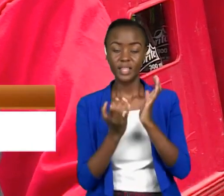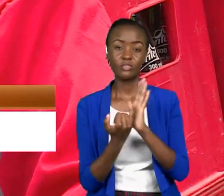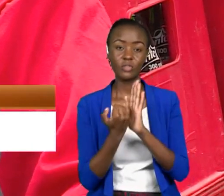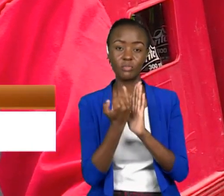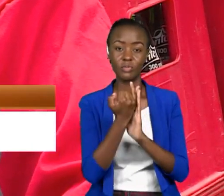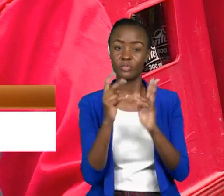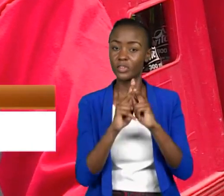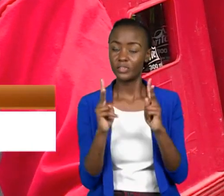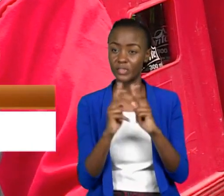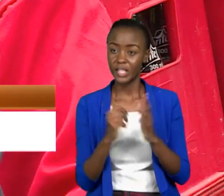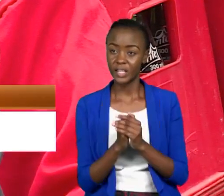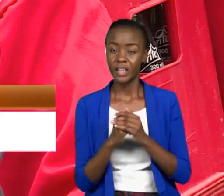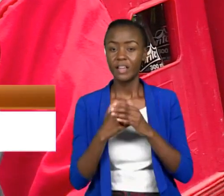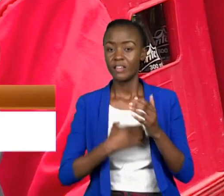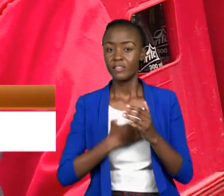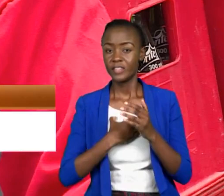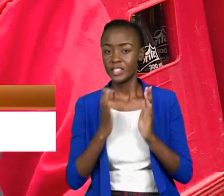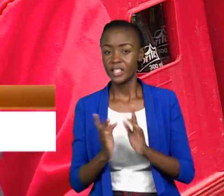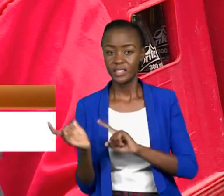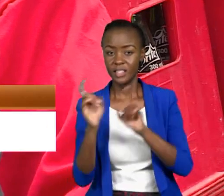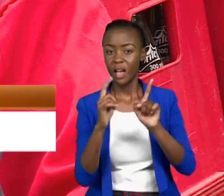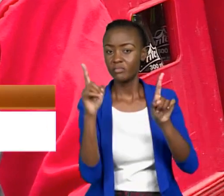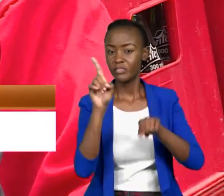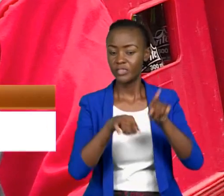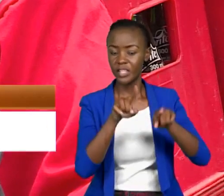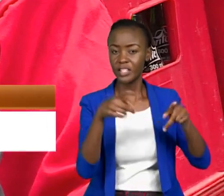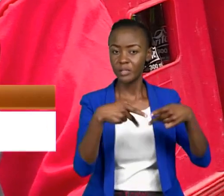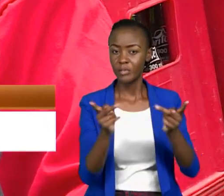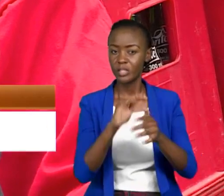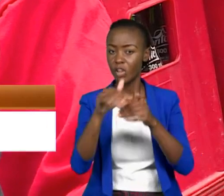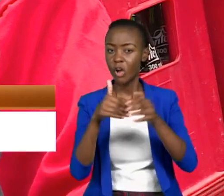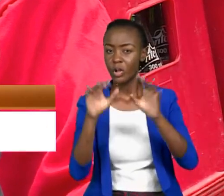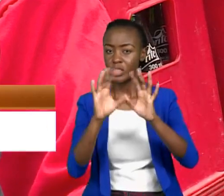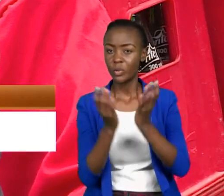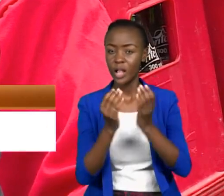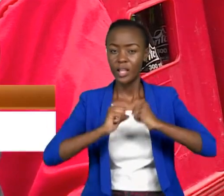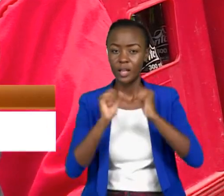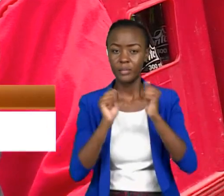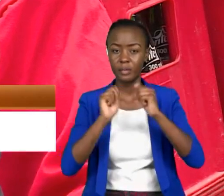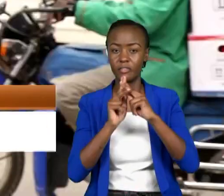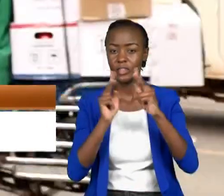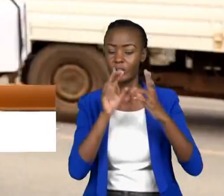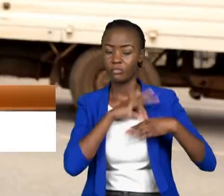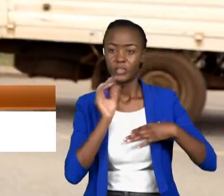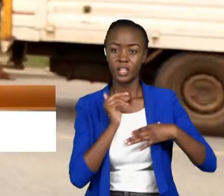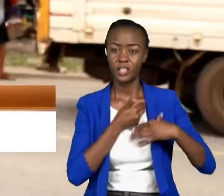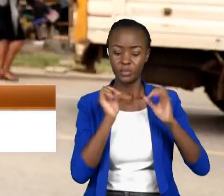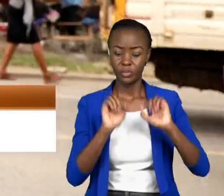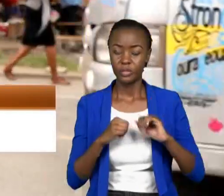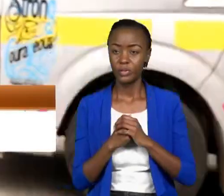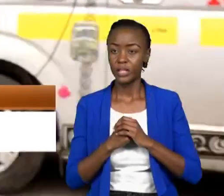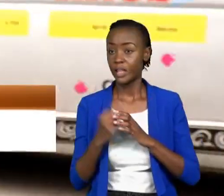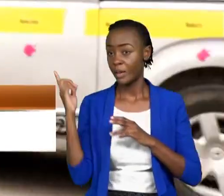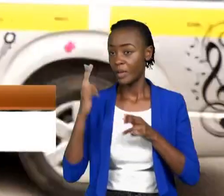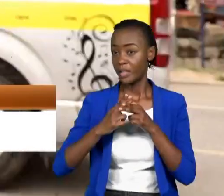wametoka mbalimbali katika dunia na tuna wingi wa furaha yatatuletea mafanikio katika mji wetu. Okay, kwa majina